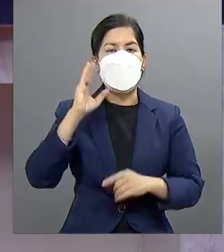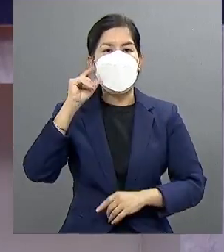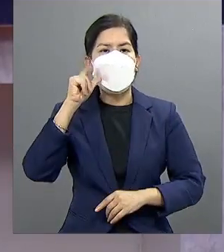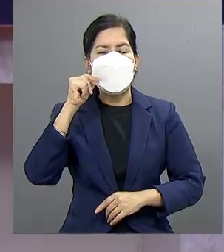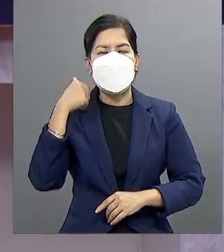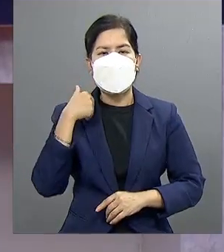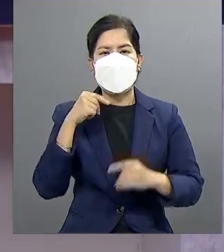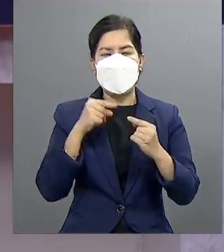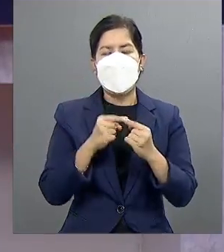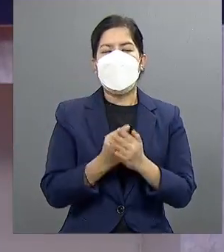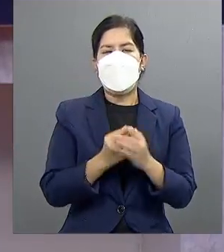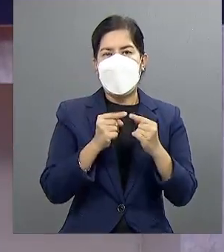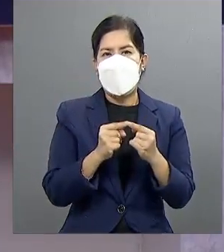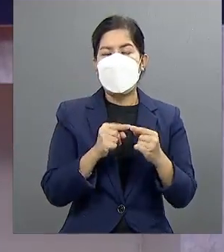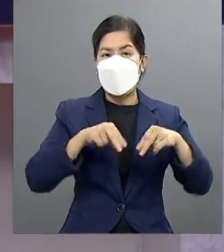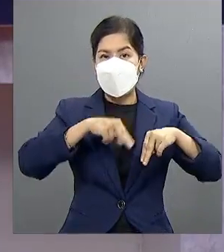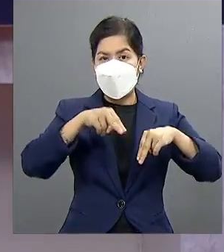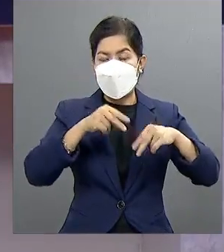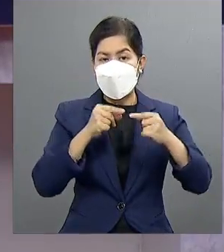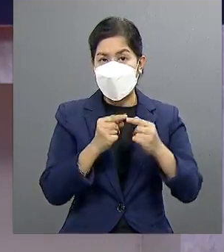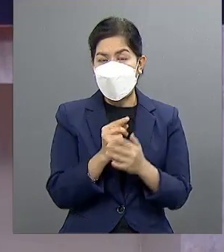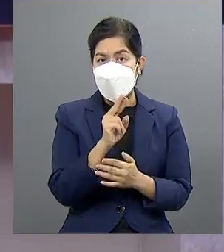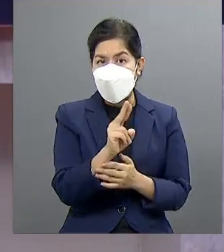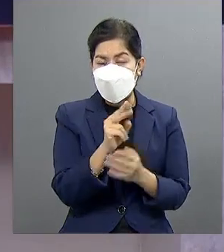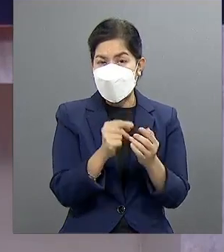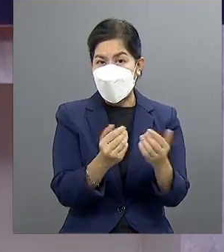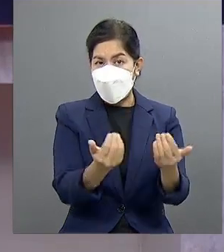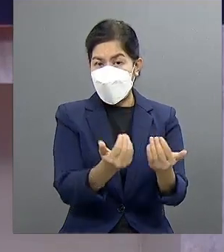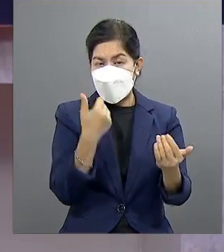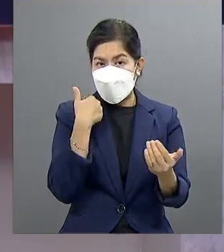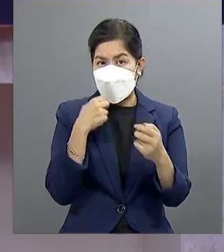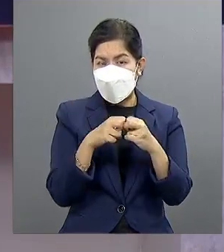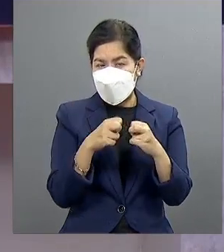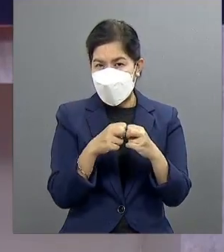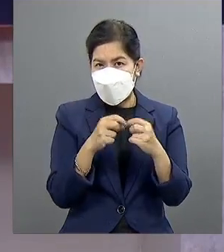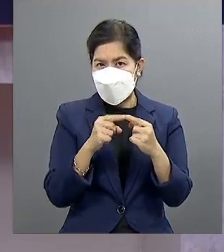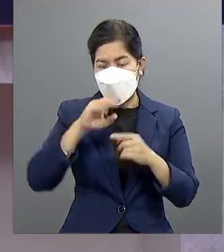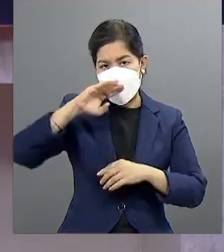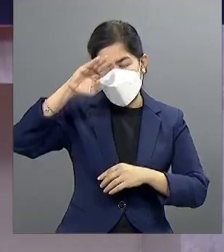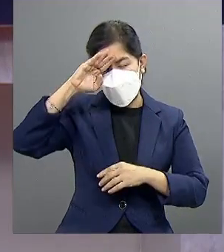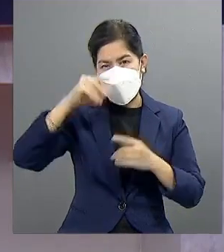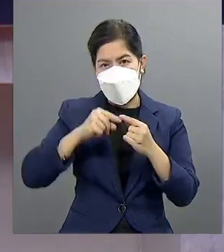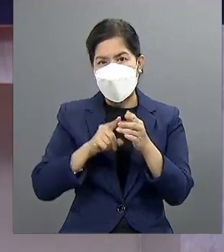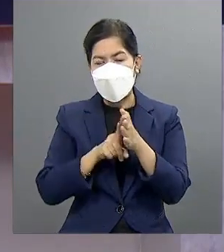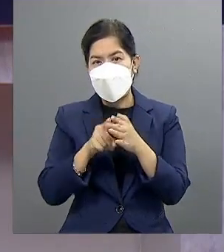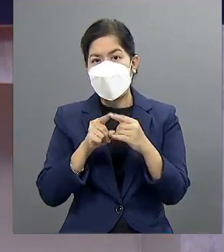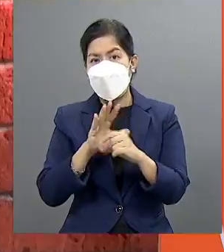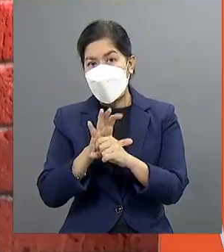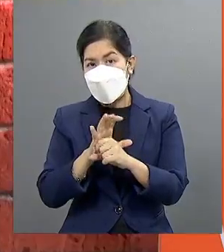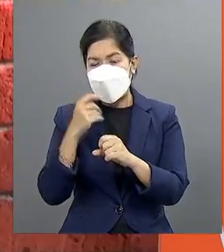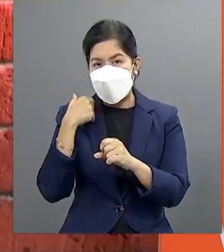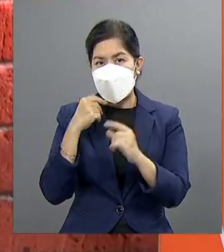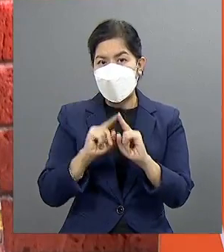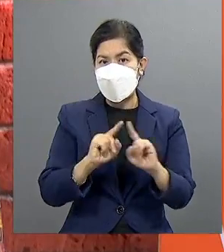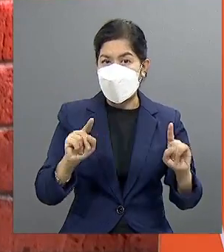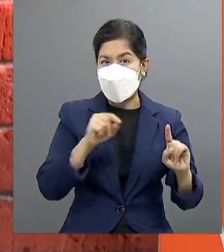โรค RSV ในเด็กแล้วก็โรคโควิด19ด้วยซึ่งมันอาจจะมีความแตกต่างกันยังไงบ้างคะ จริงๆช่วงหน้าฝ